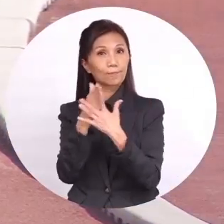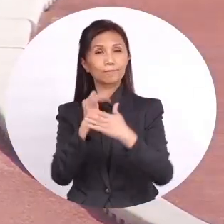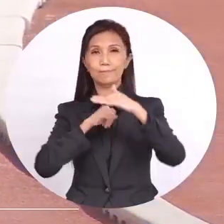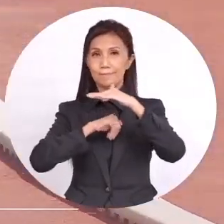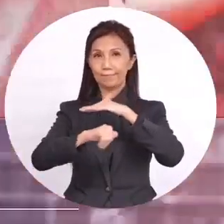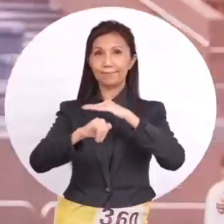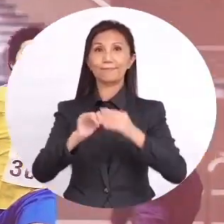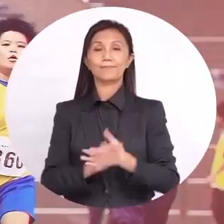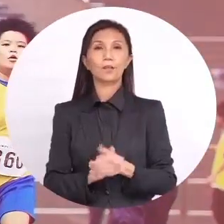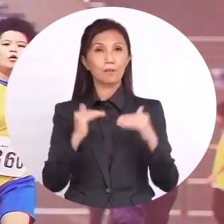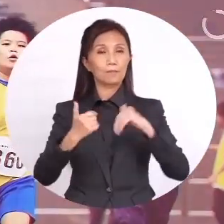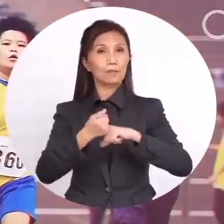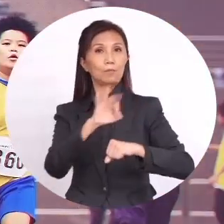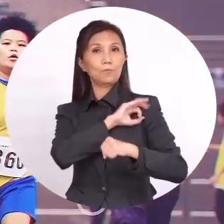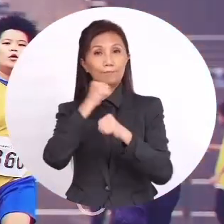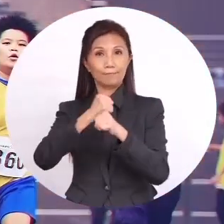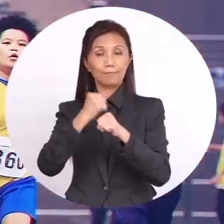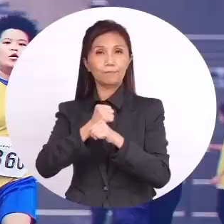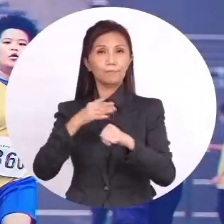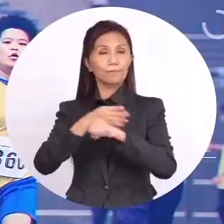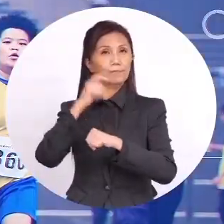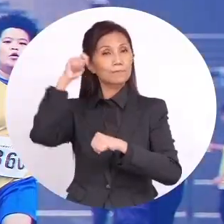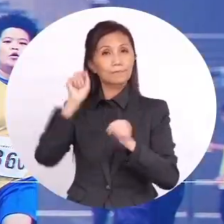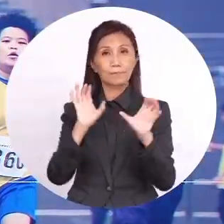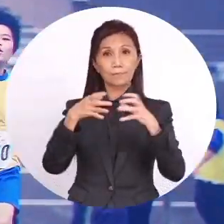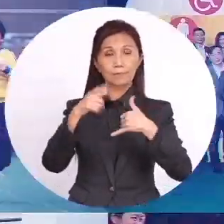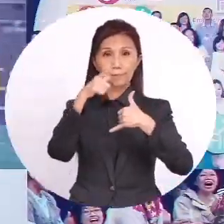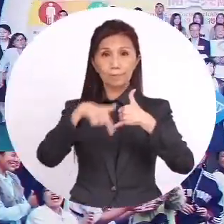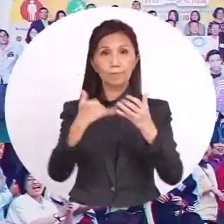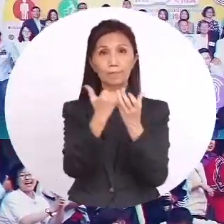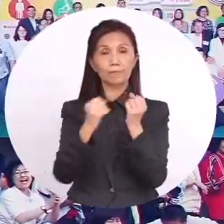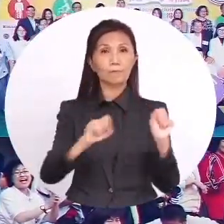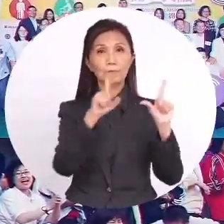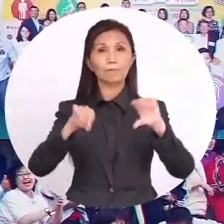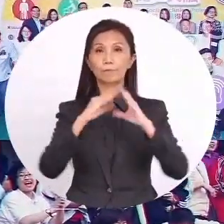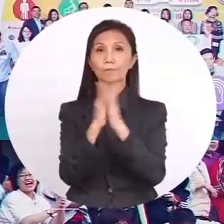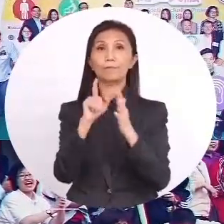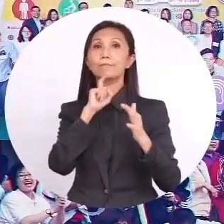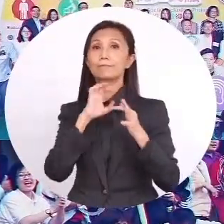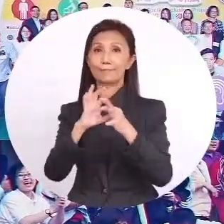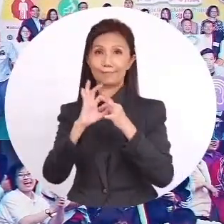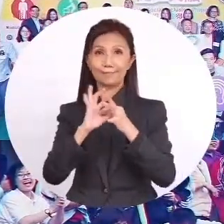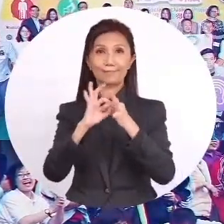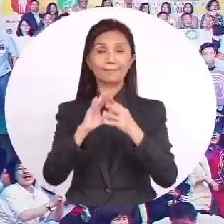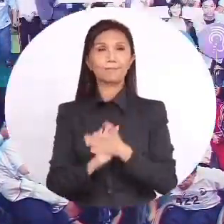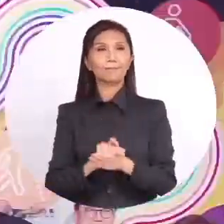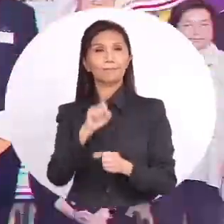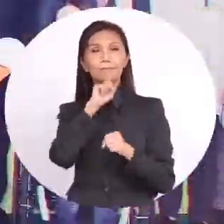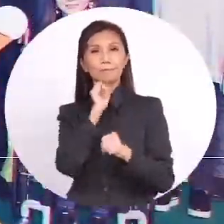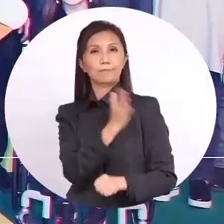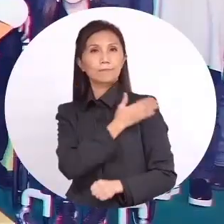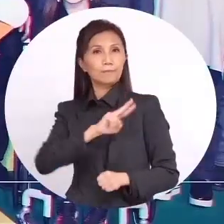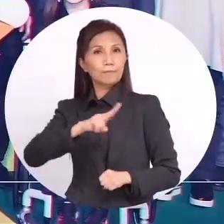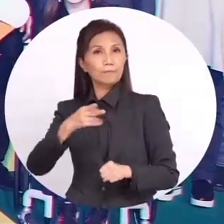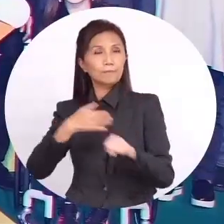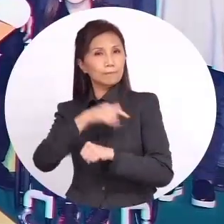重伤。平机会的工作与社会的群体和个人生活可谓息息相关的，肩负起改变